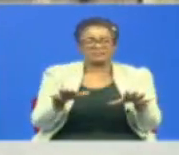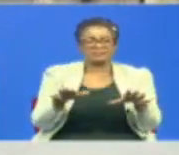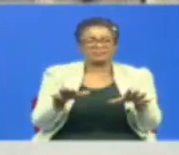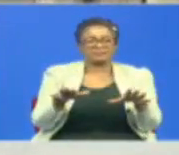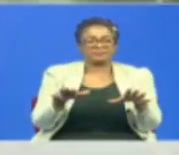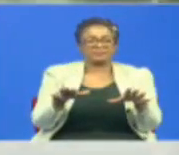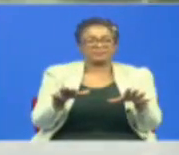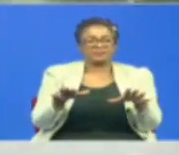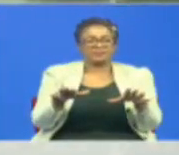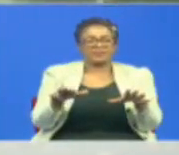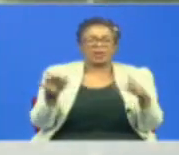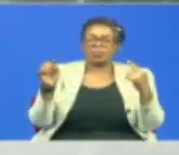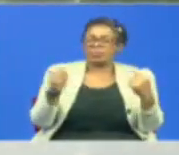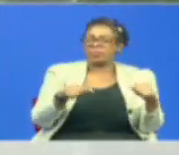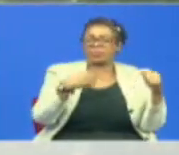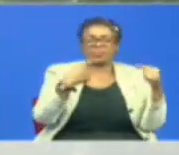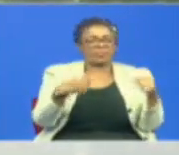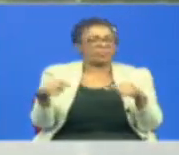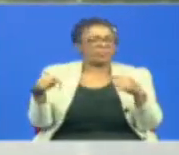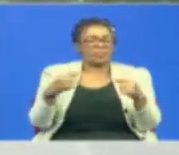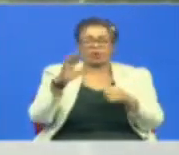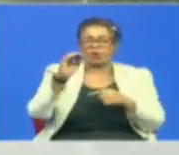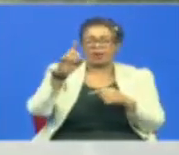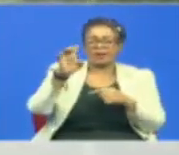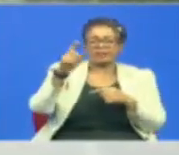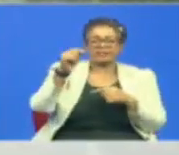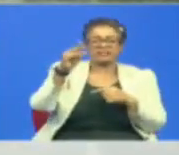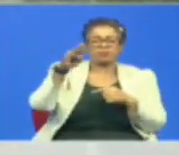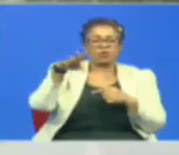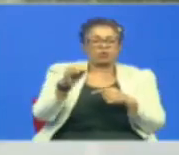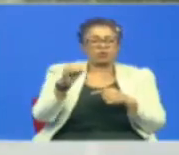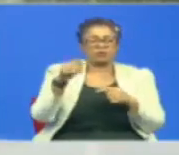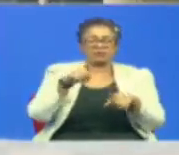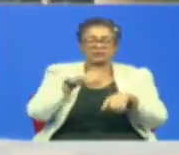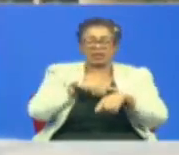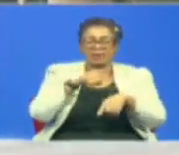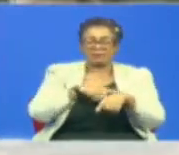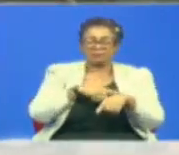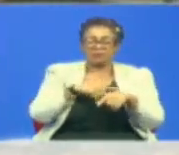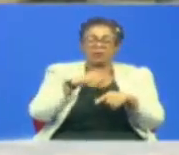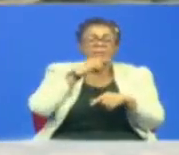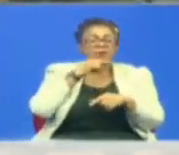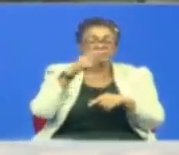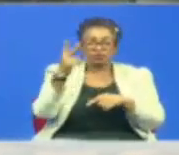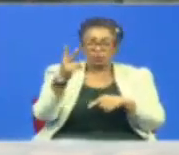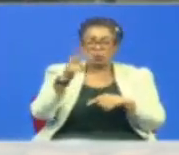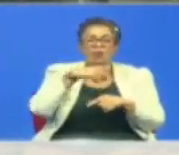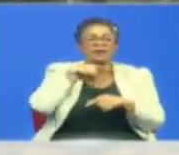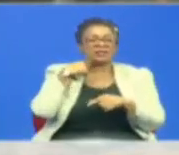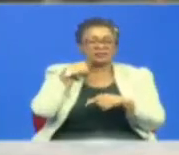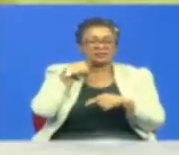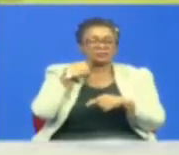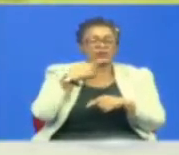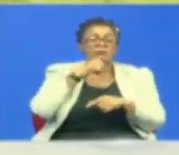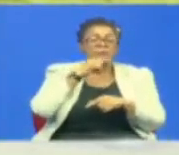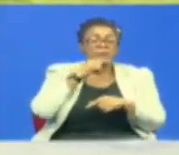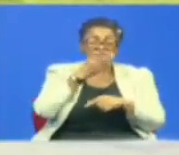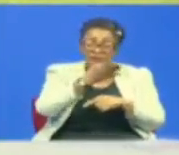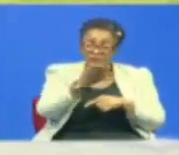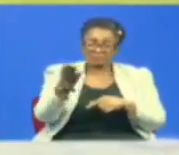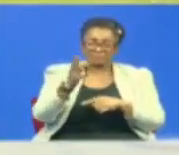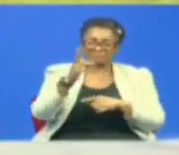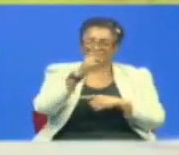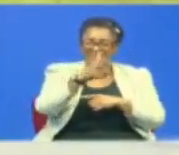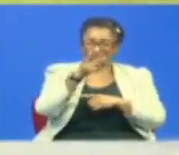Machafuko yalitokea eneo la Olpisimoru baada ya vijana wawili waliokuwa malishoni kuuawa. Inadaiwa vijana wawili walipigwa